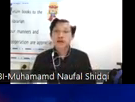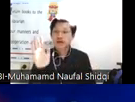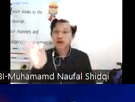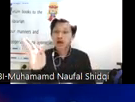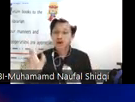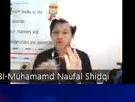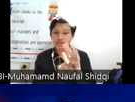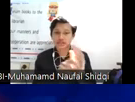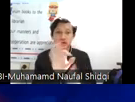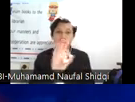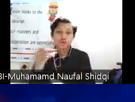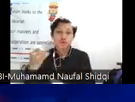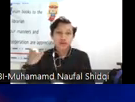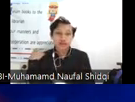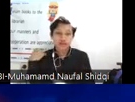menu register